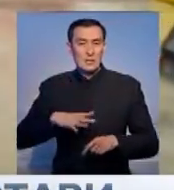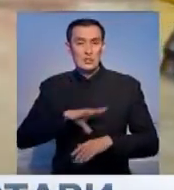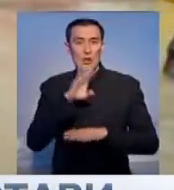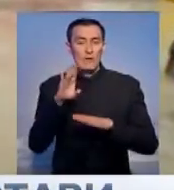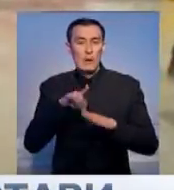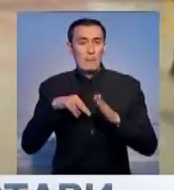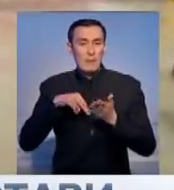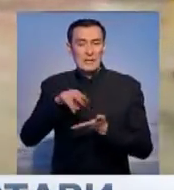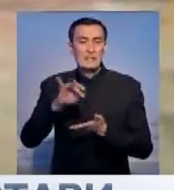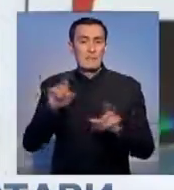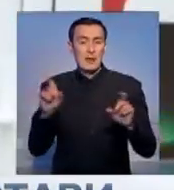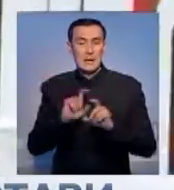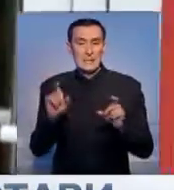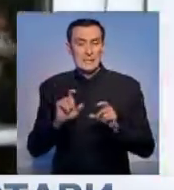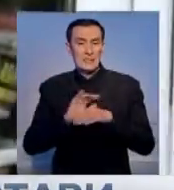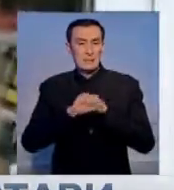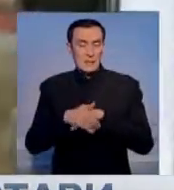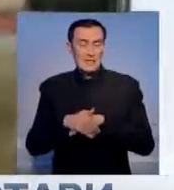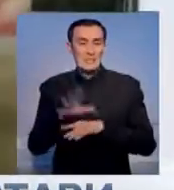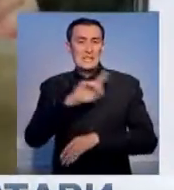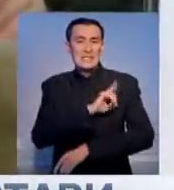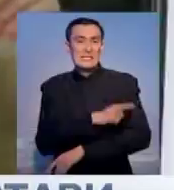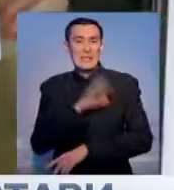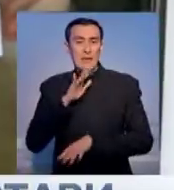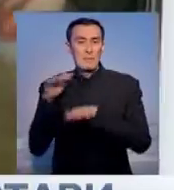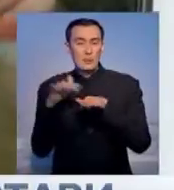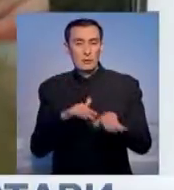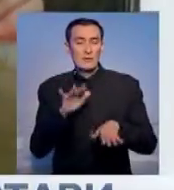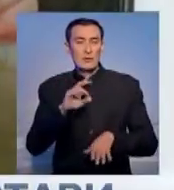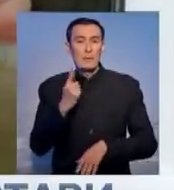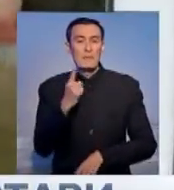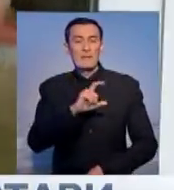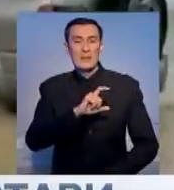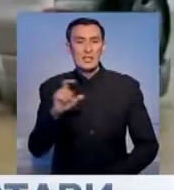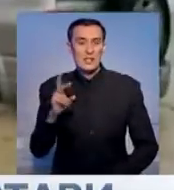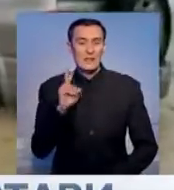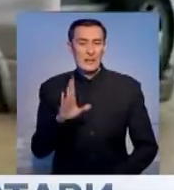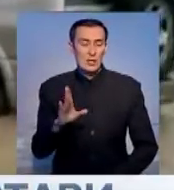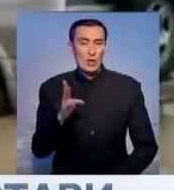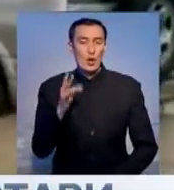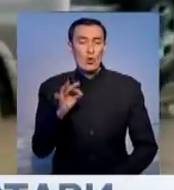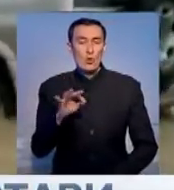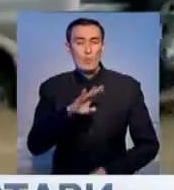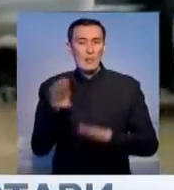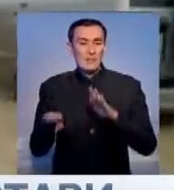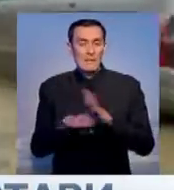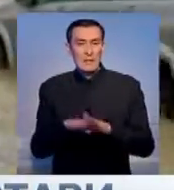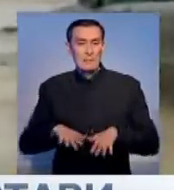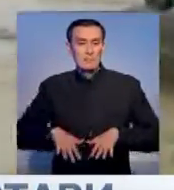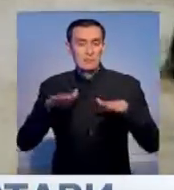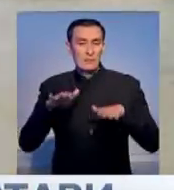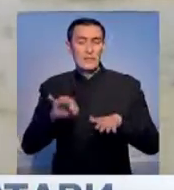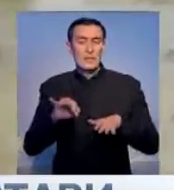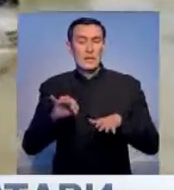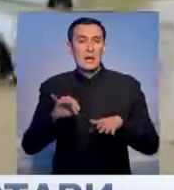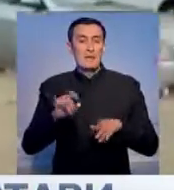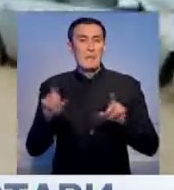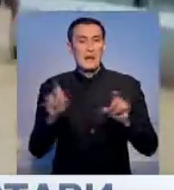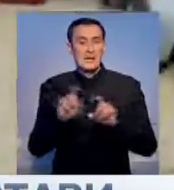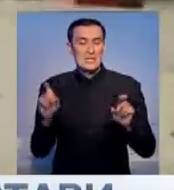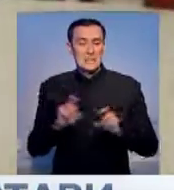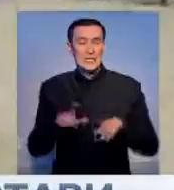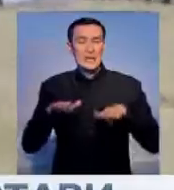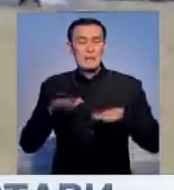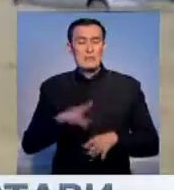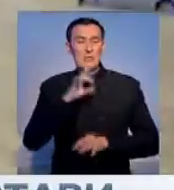в подъездах и в магазинах. Сильный поток воды добрался до квартир первых этажей. Затоплены подвалы и разные коммерческие объекты. На